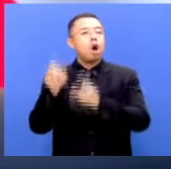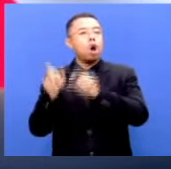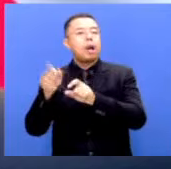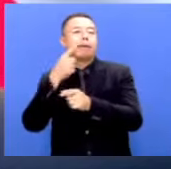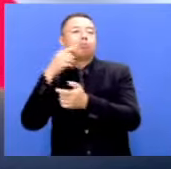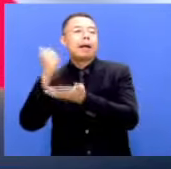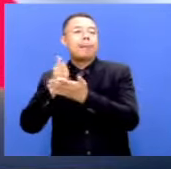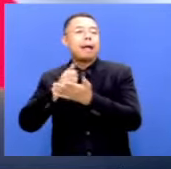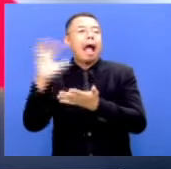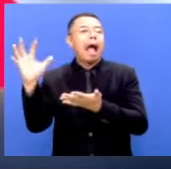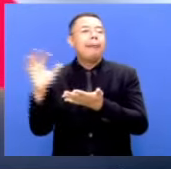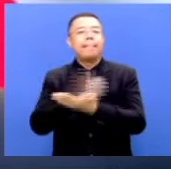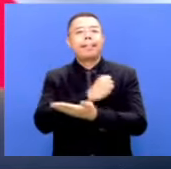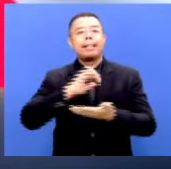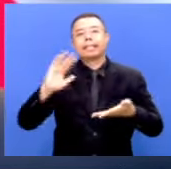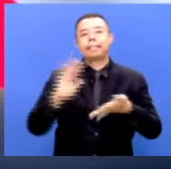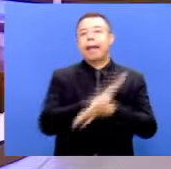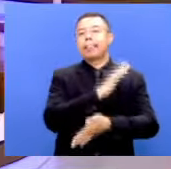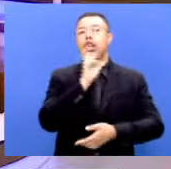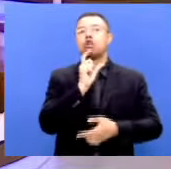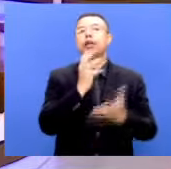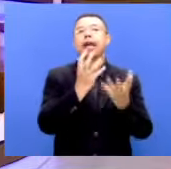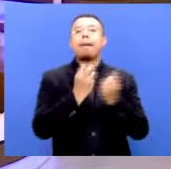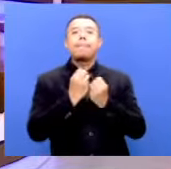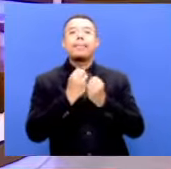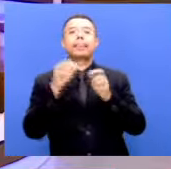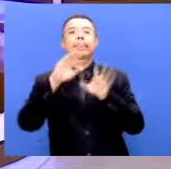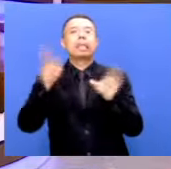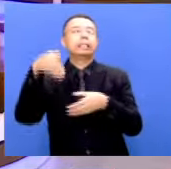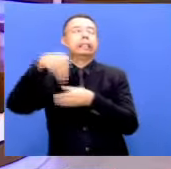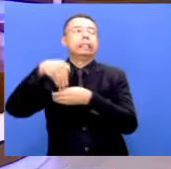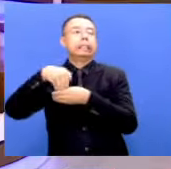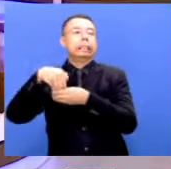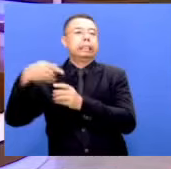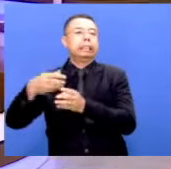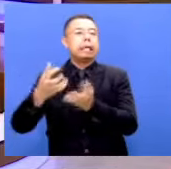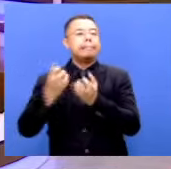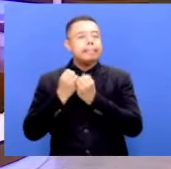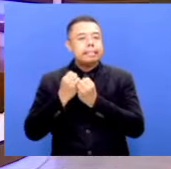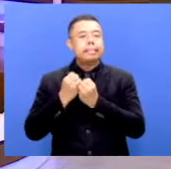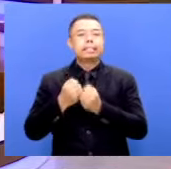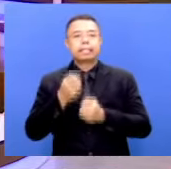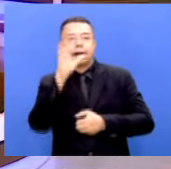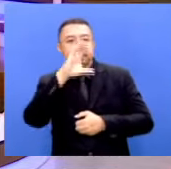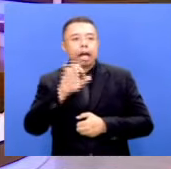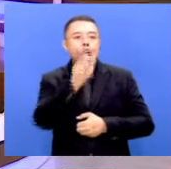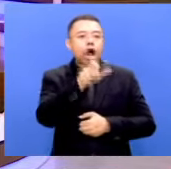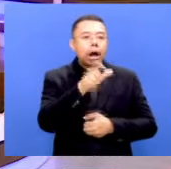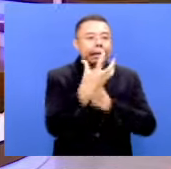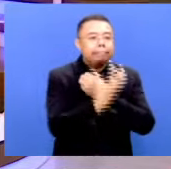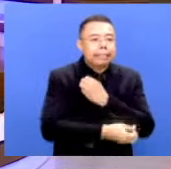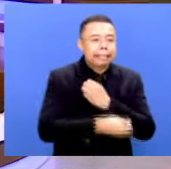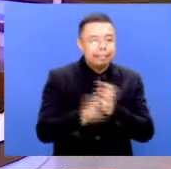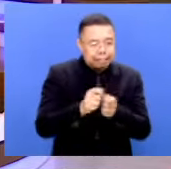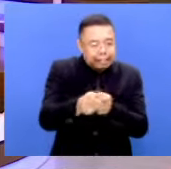kepentingan dalam pesta politik ini untuk mendapatkan suara dan membidik orang-orang yang secara ekonomi kelas bawah dan